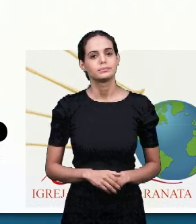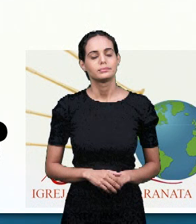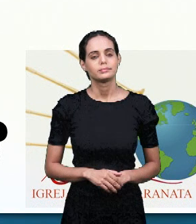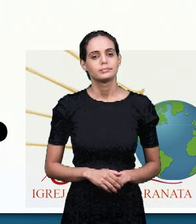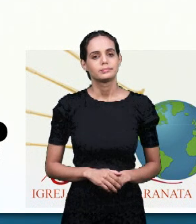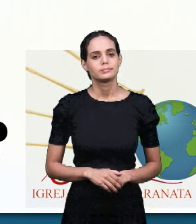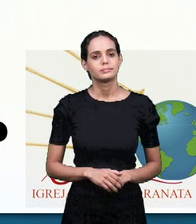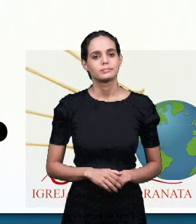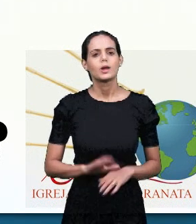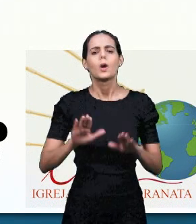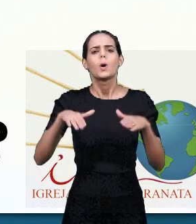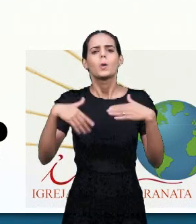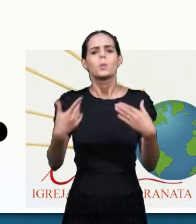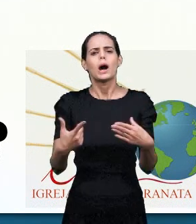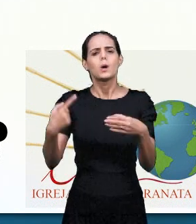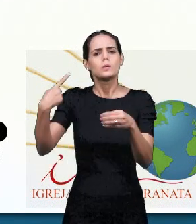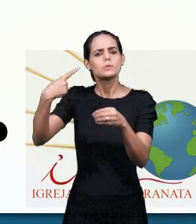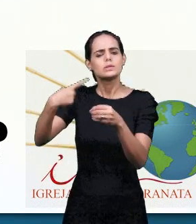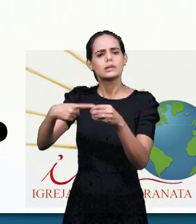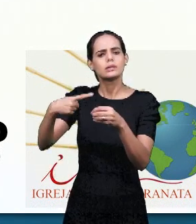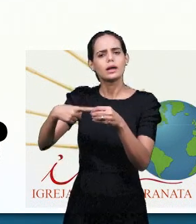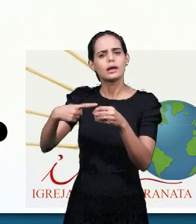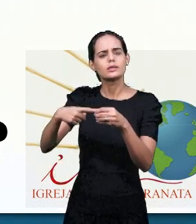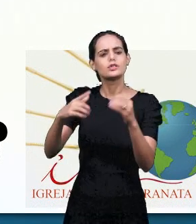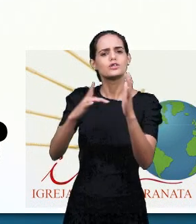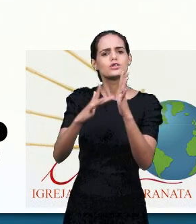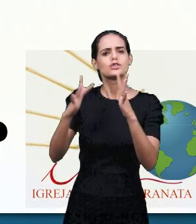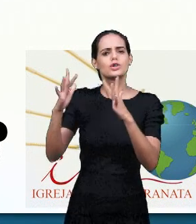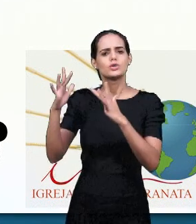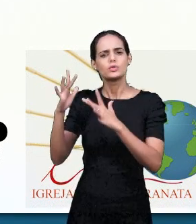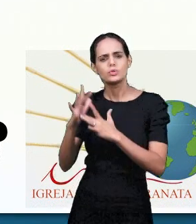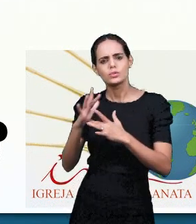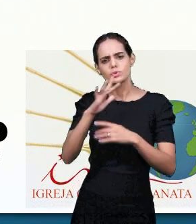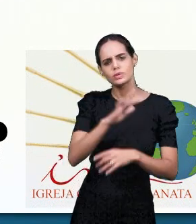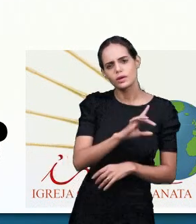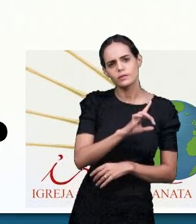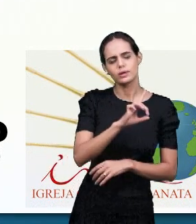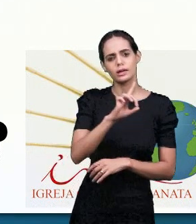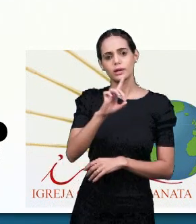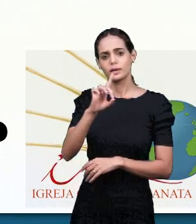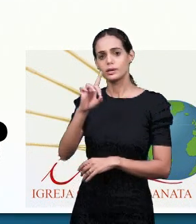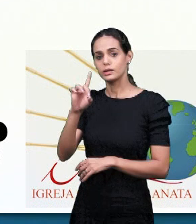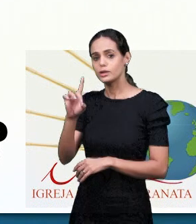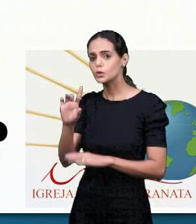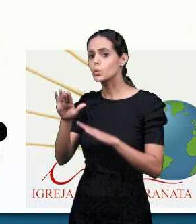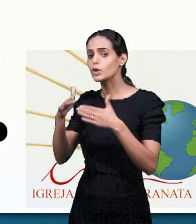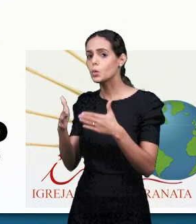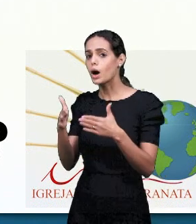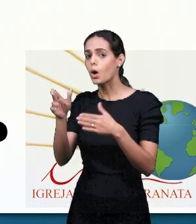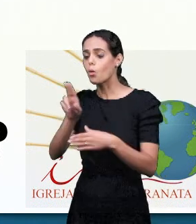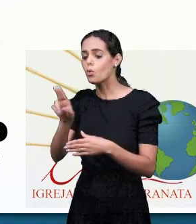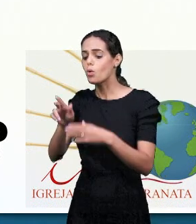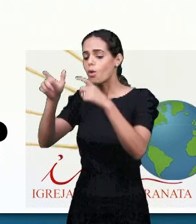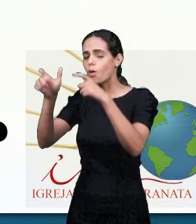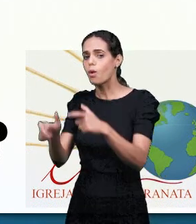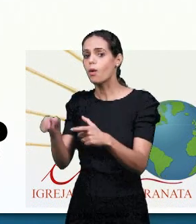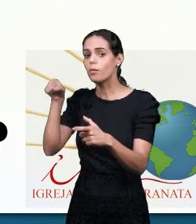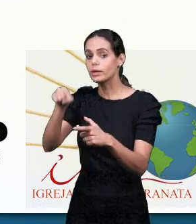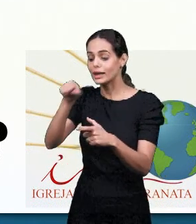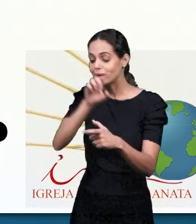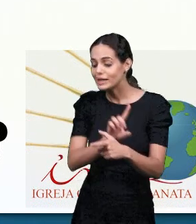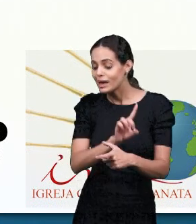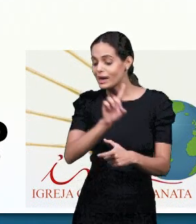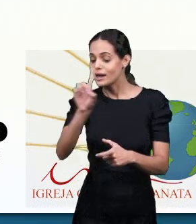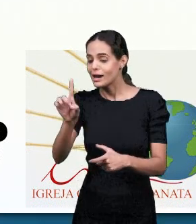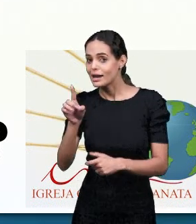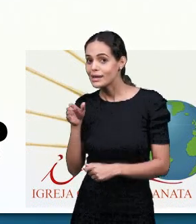1. De quelle ville le Seigneur Jésus était en train de venir et quel était le nom de la ville qui lui, il était en